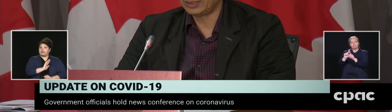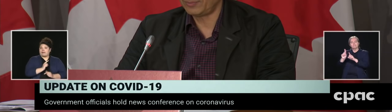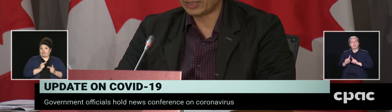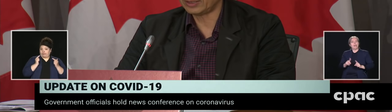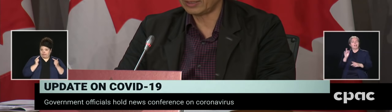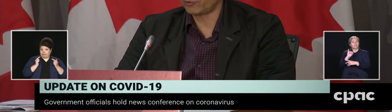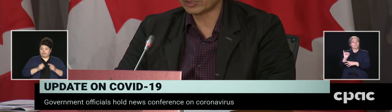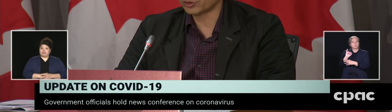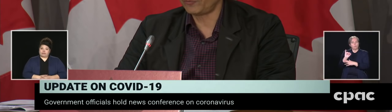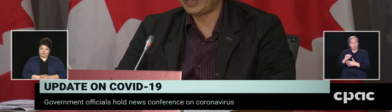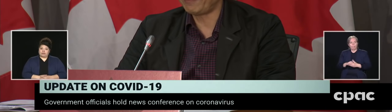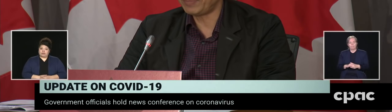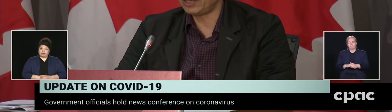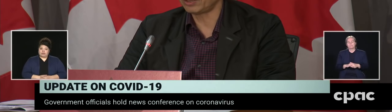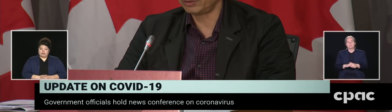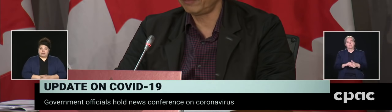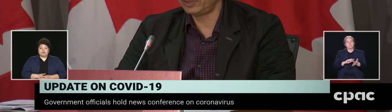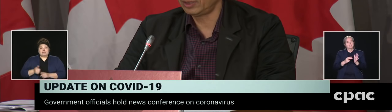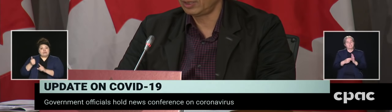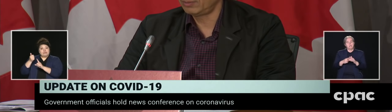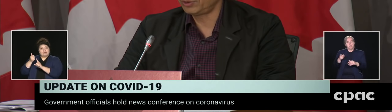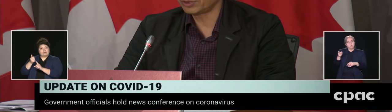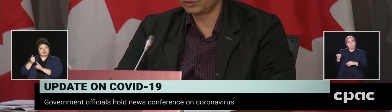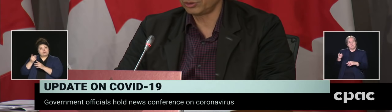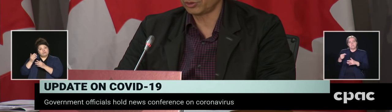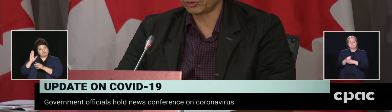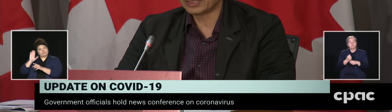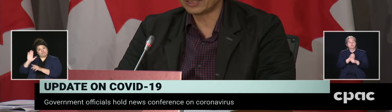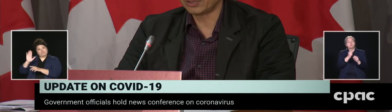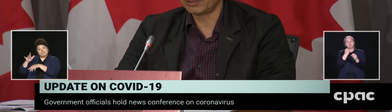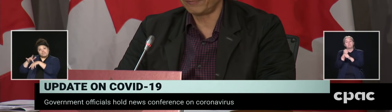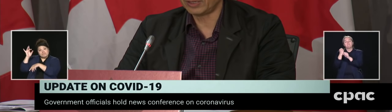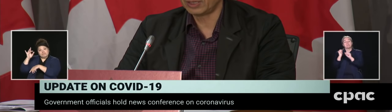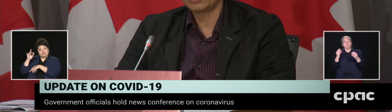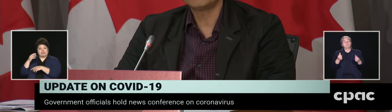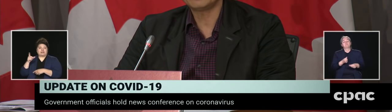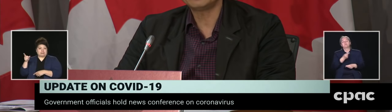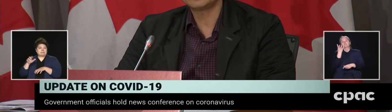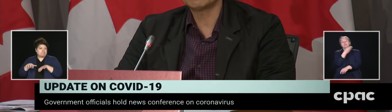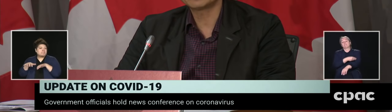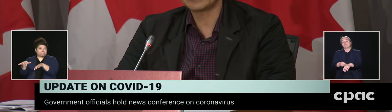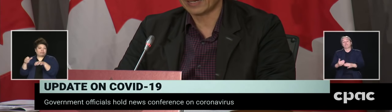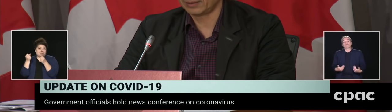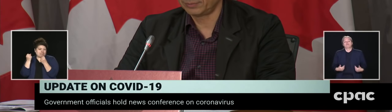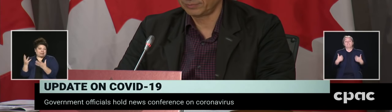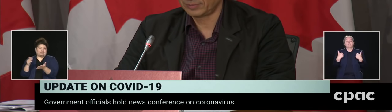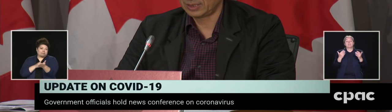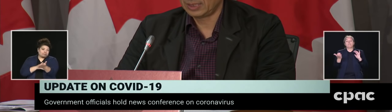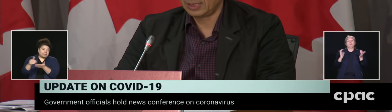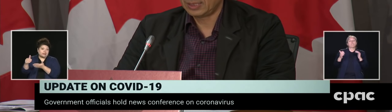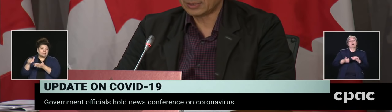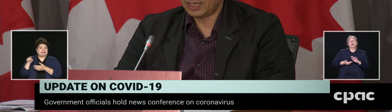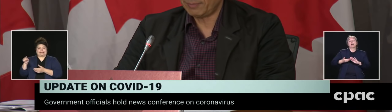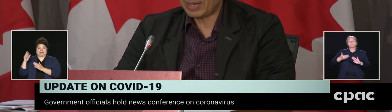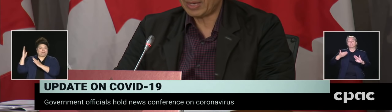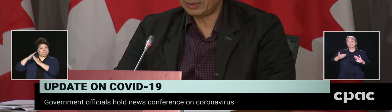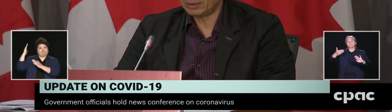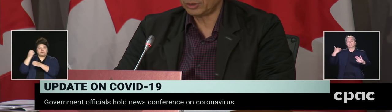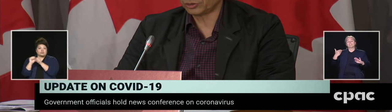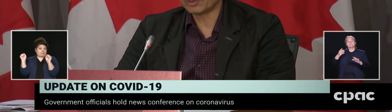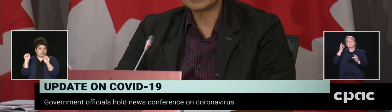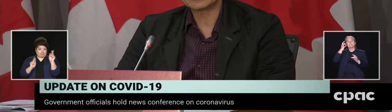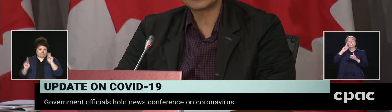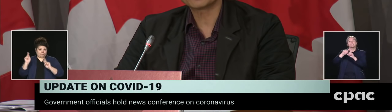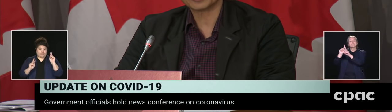attribue le mérite d'avoir sauvé des millions de vies plus que tout autre scientifique du XXe siècle. Cela